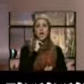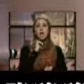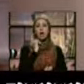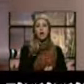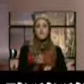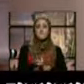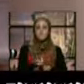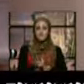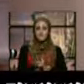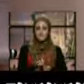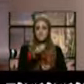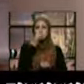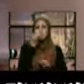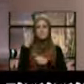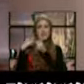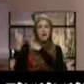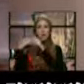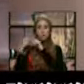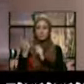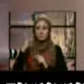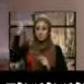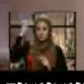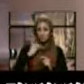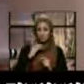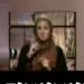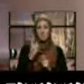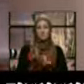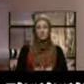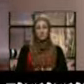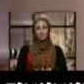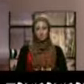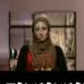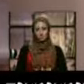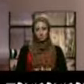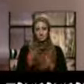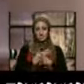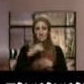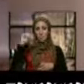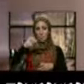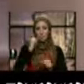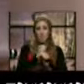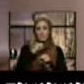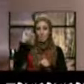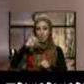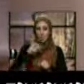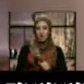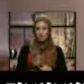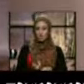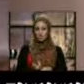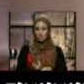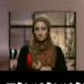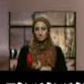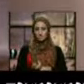كرامات، هذه الكرامات تأتيك وأنت لم توقف العادات الذميمة التي عندك. يعني أفضل الأعمال يا رسول الله، قال